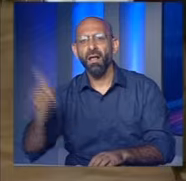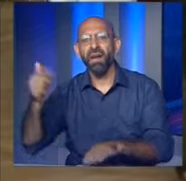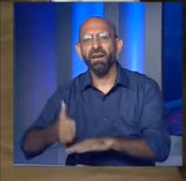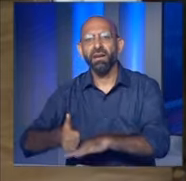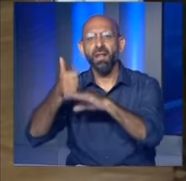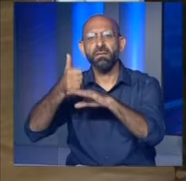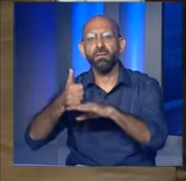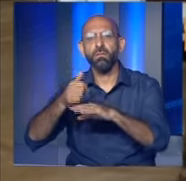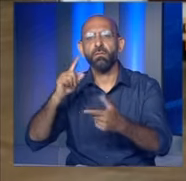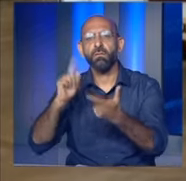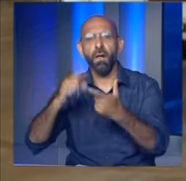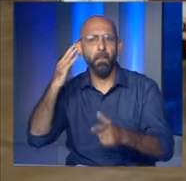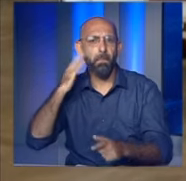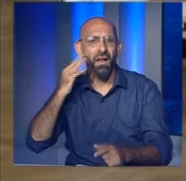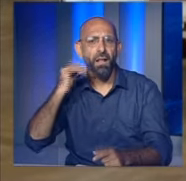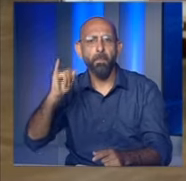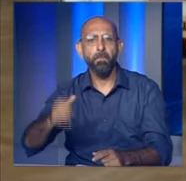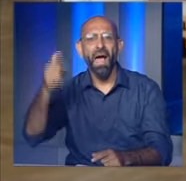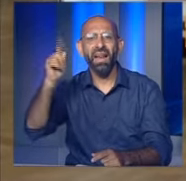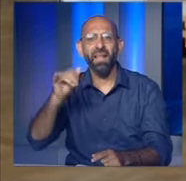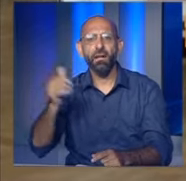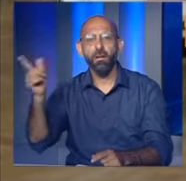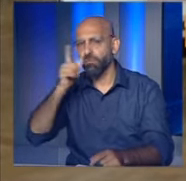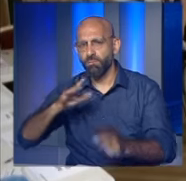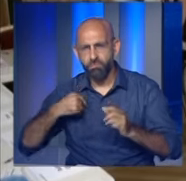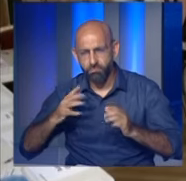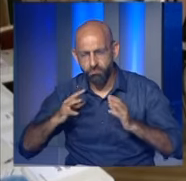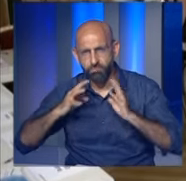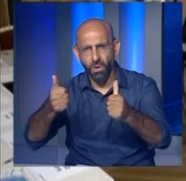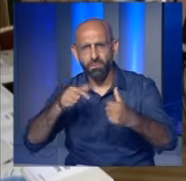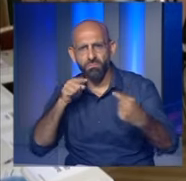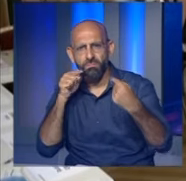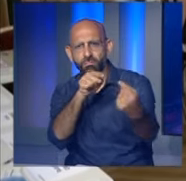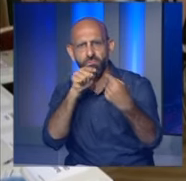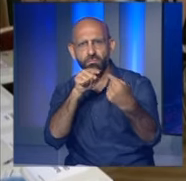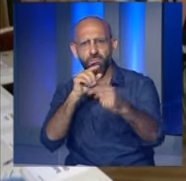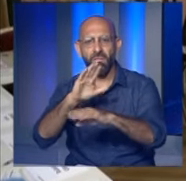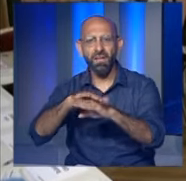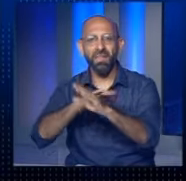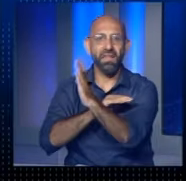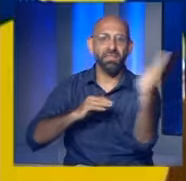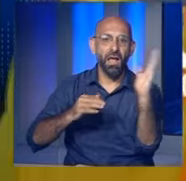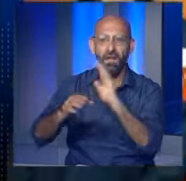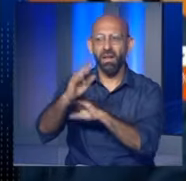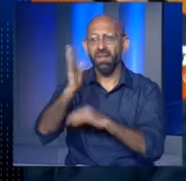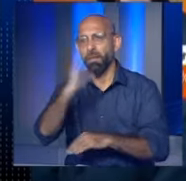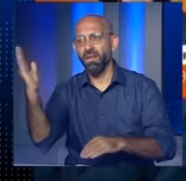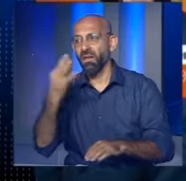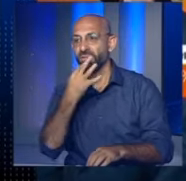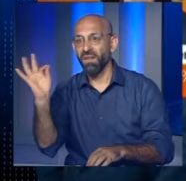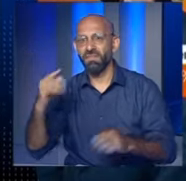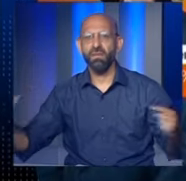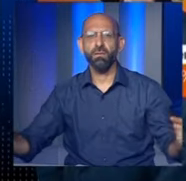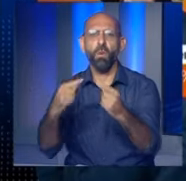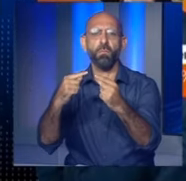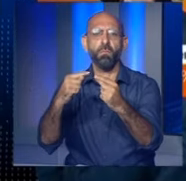الوطني اليمين المتطرف برئاسه جوردن بديلا وبقيا مارين لوبين سيكون في طليعه الاحزاب المتنافسه بينما